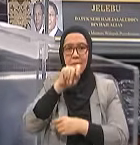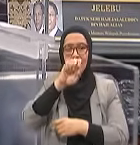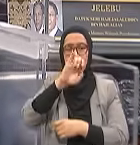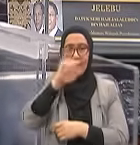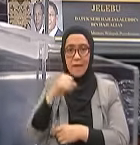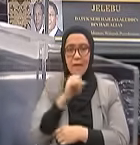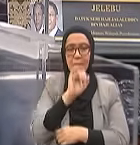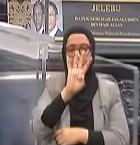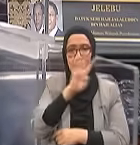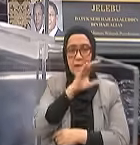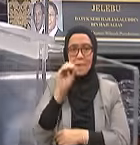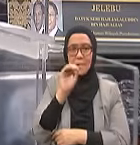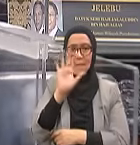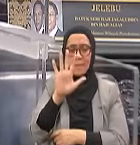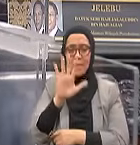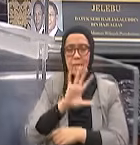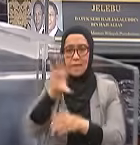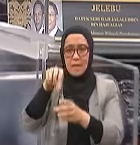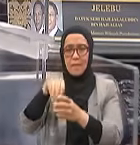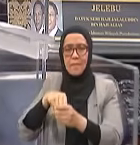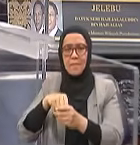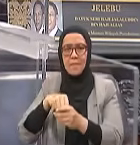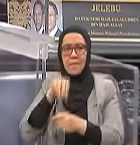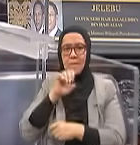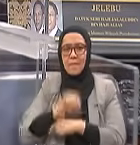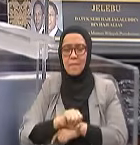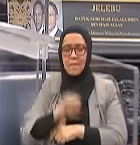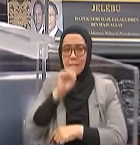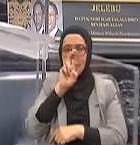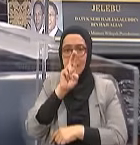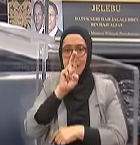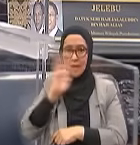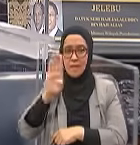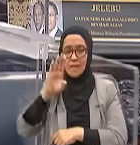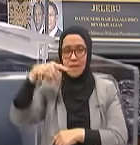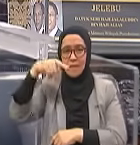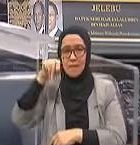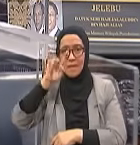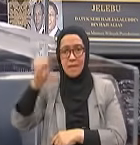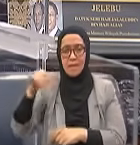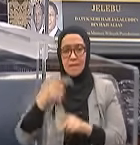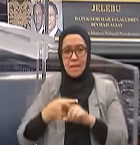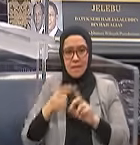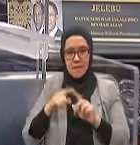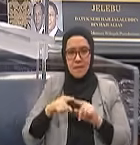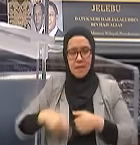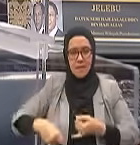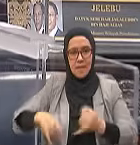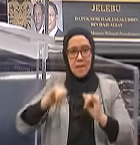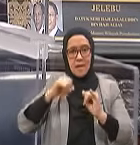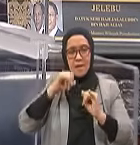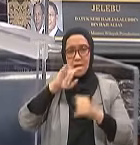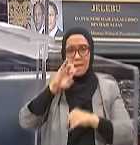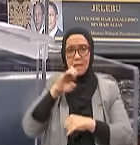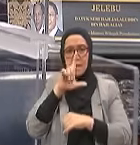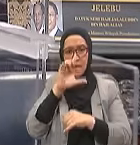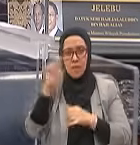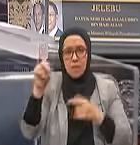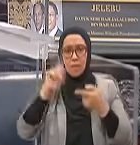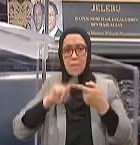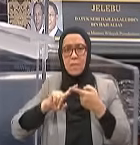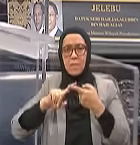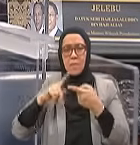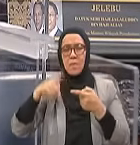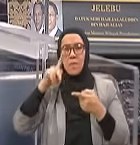juga melibatkan 5 sampai kece itu daripada ladang jeruk ah segala mah kepala dong Cola dong ke kampung tanah